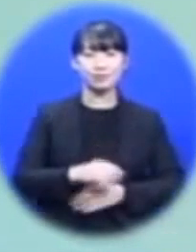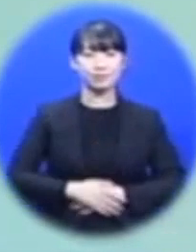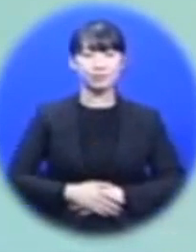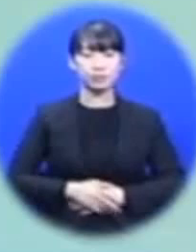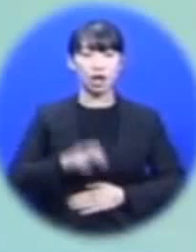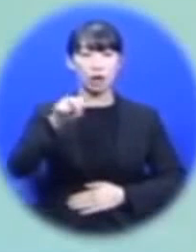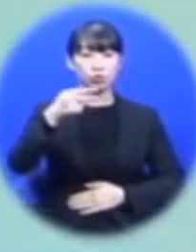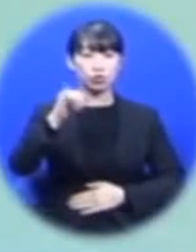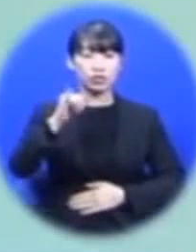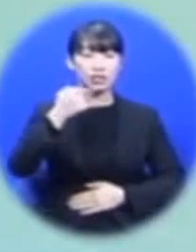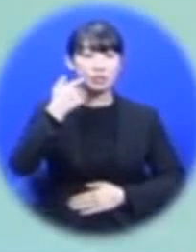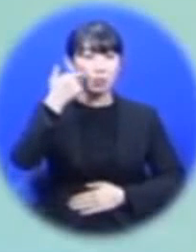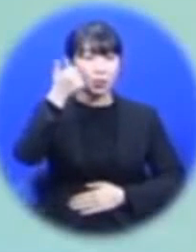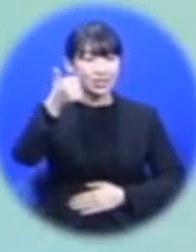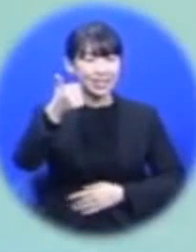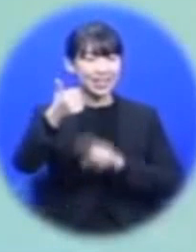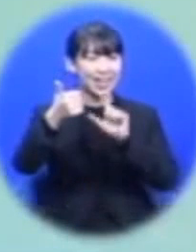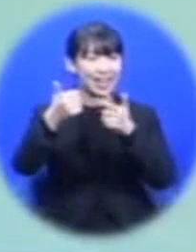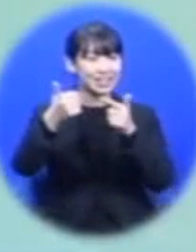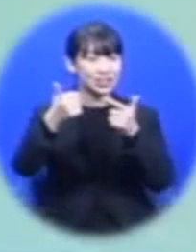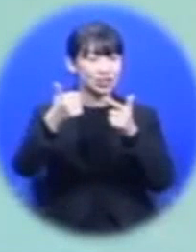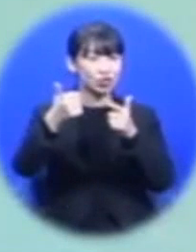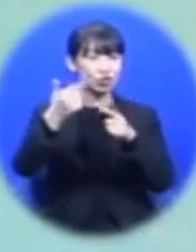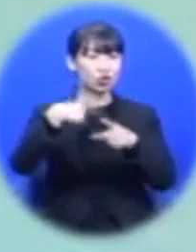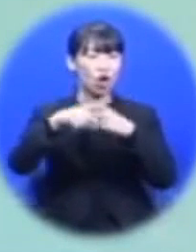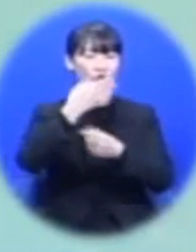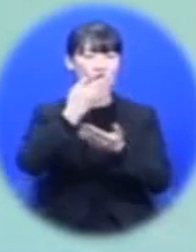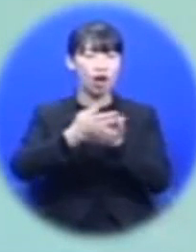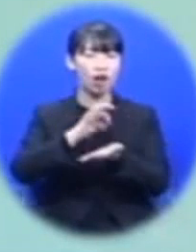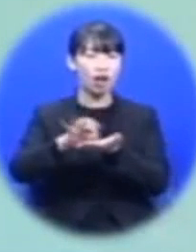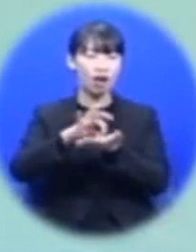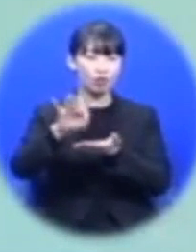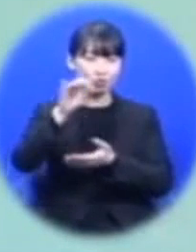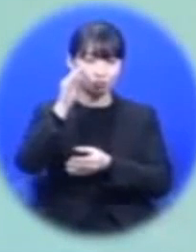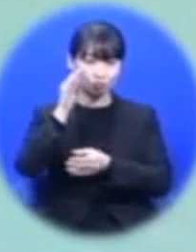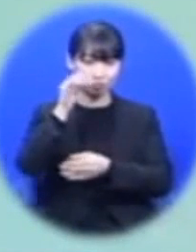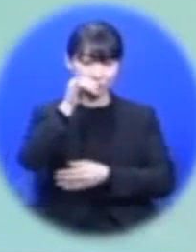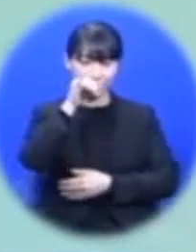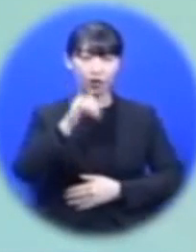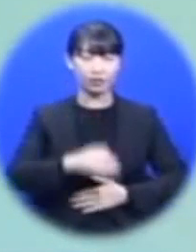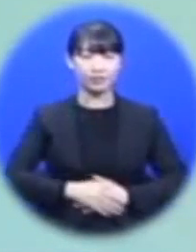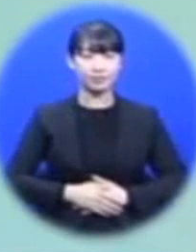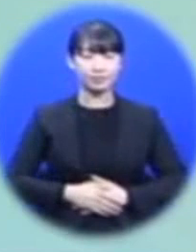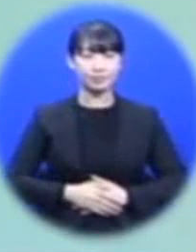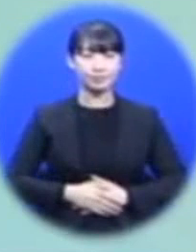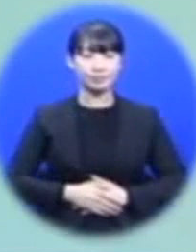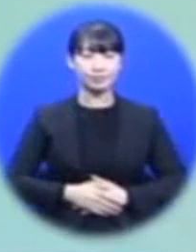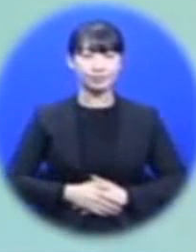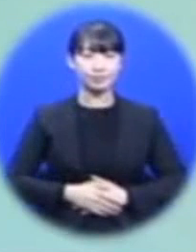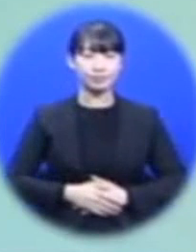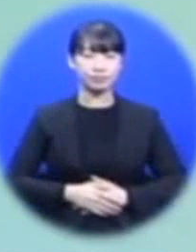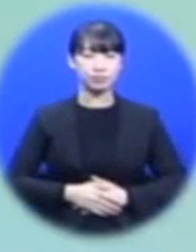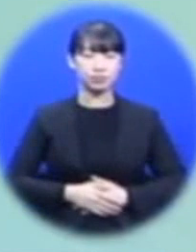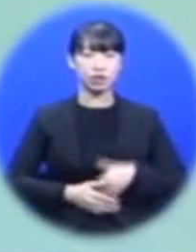아니에요 목사보다 더욱 귀하게 쓰임 받은 사람이죠 그런데이 윌버 체프 아이라는